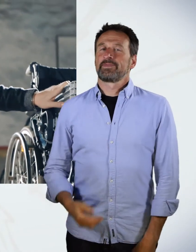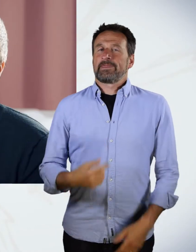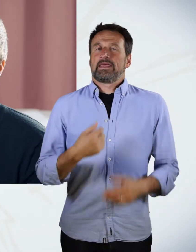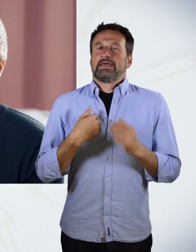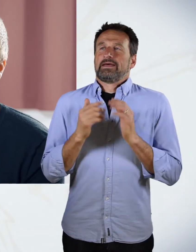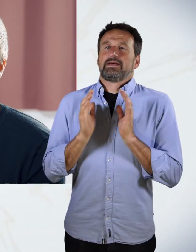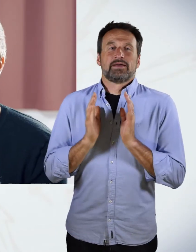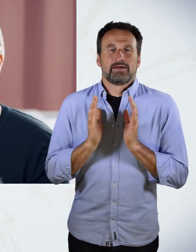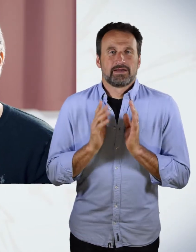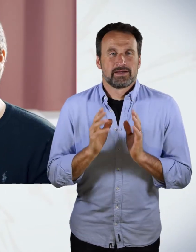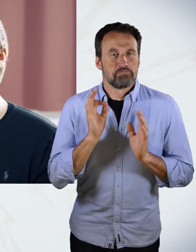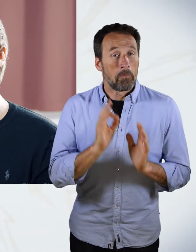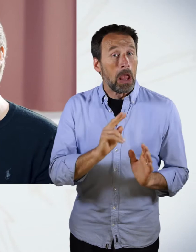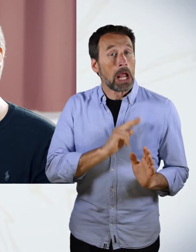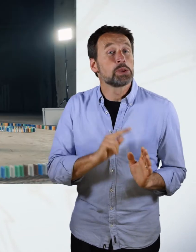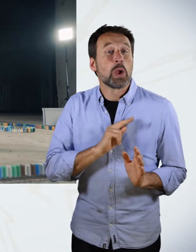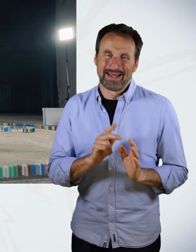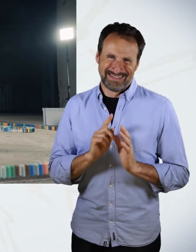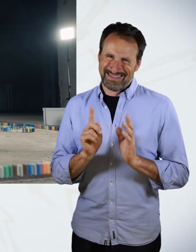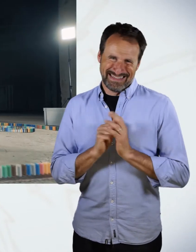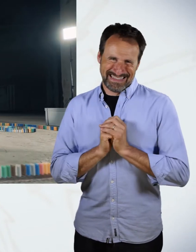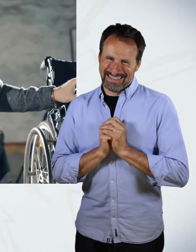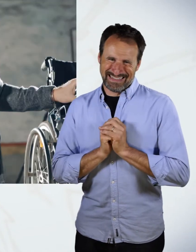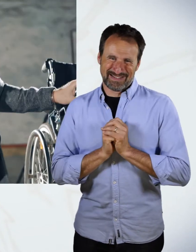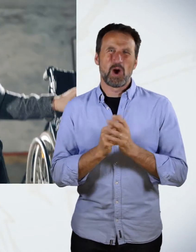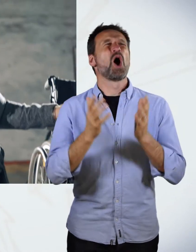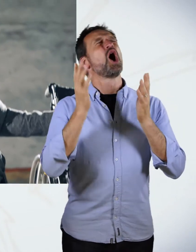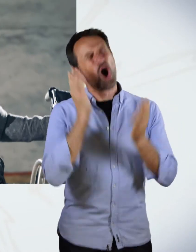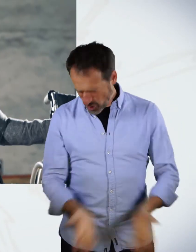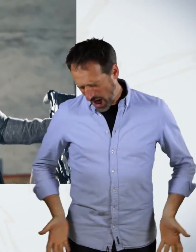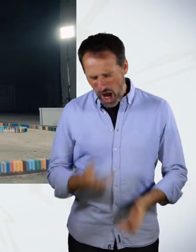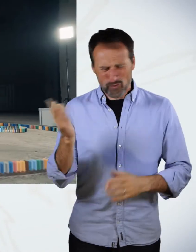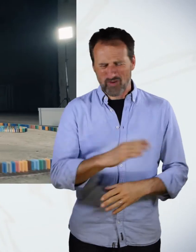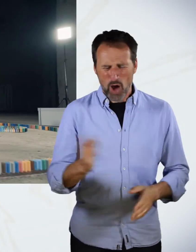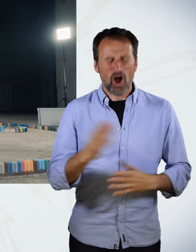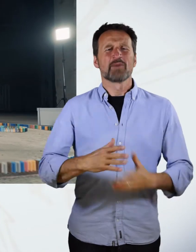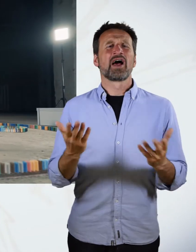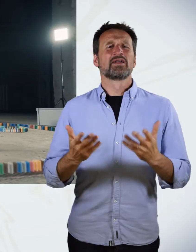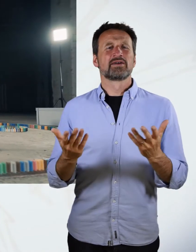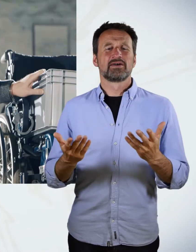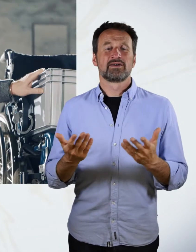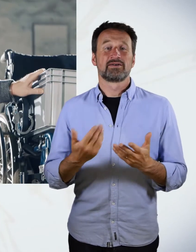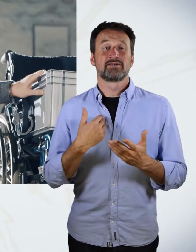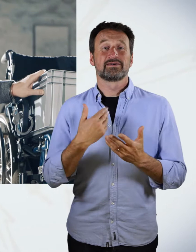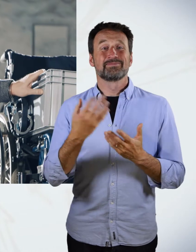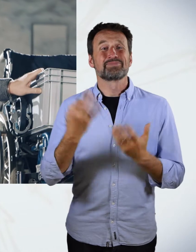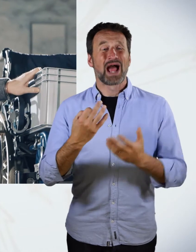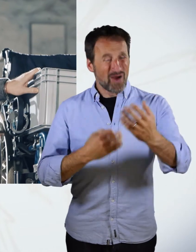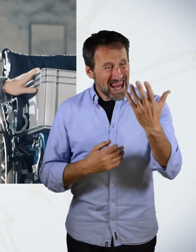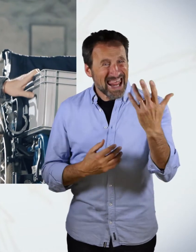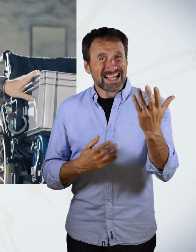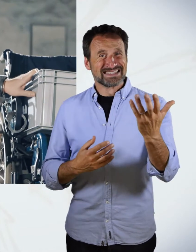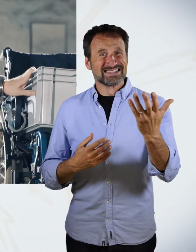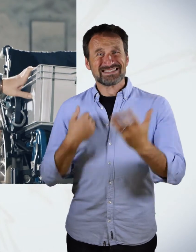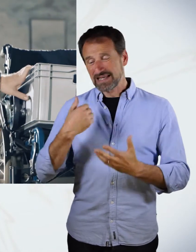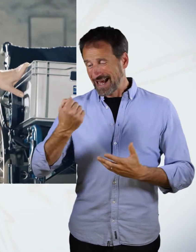mir behaupten, dass ich als besonders geduldig gelte. Ey, hör doch auf, umzufallen! Ich bräuchte jetzt meine linke Hand, weil ich hier nicht sehe, was rechts